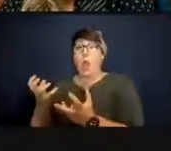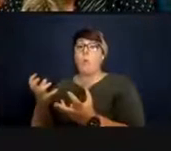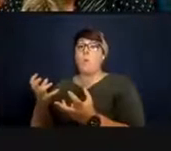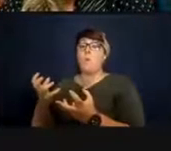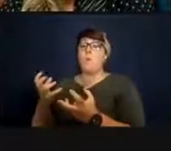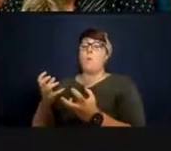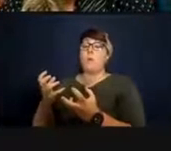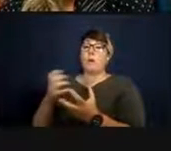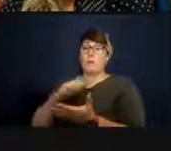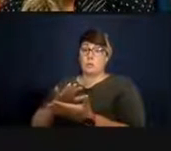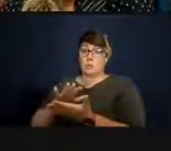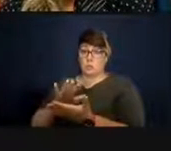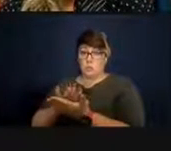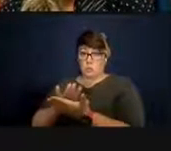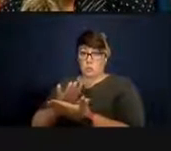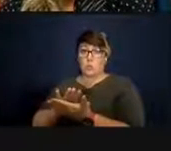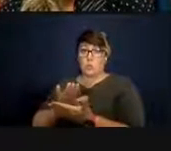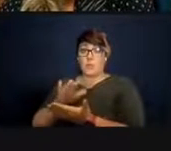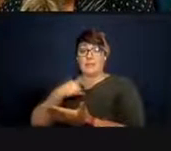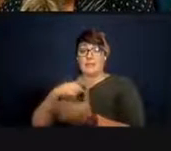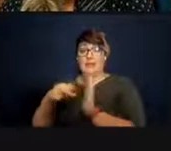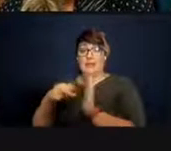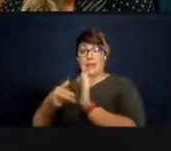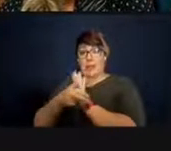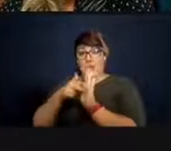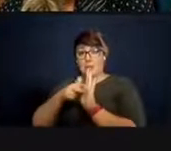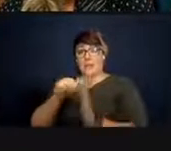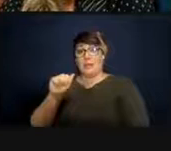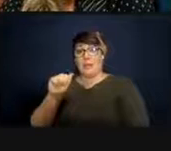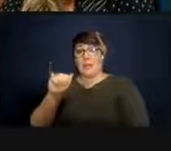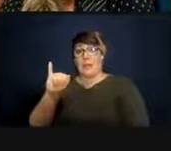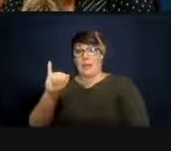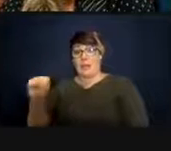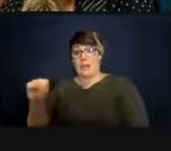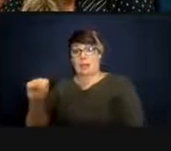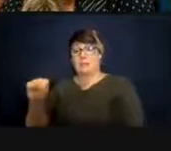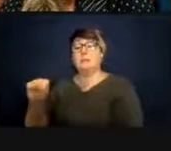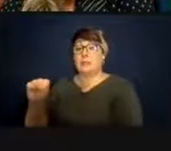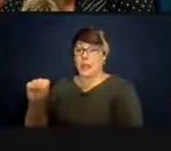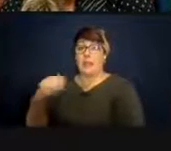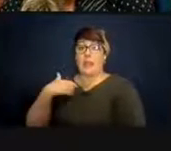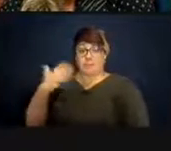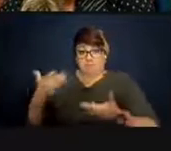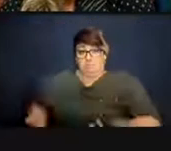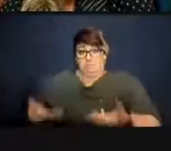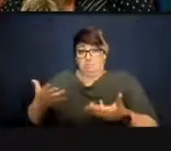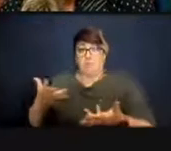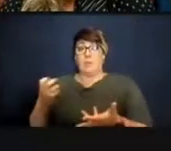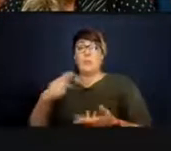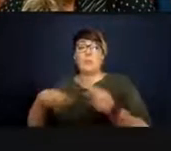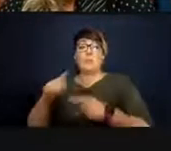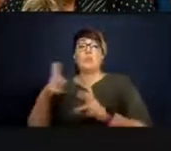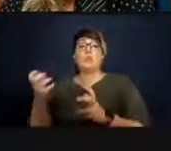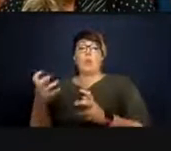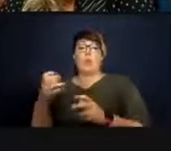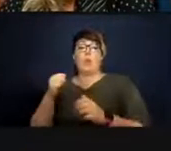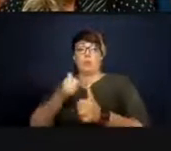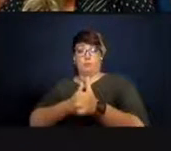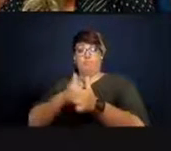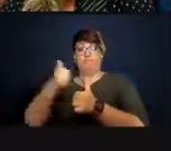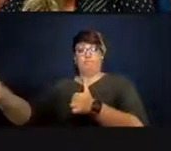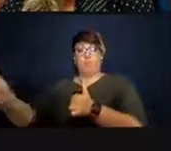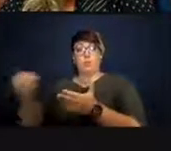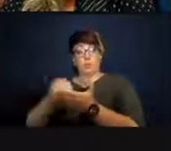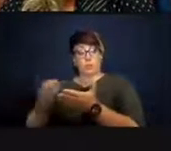أن أكون بالمدرسة وأن أعمل في المدارس، هذا يشكلني كأنا كشخص، وهذا هو الشخص الذي أنت